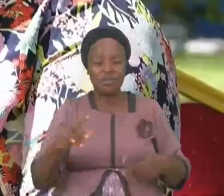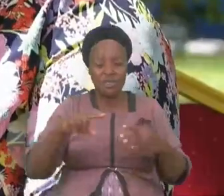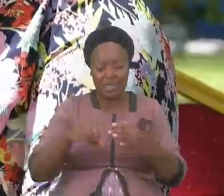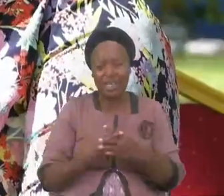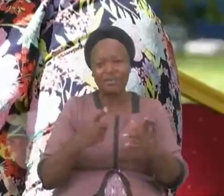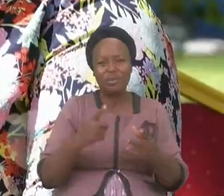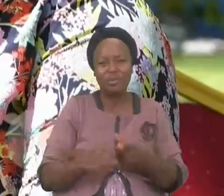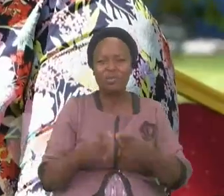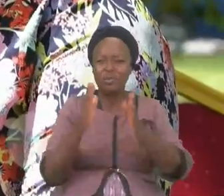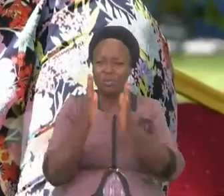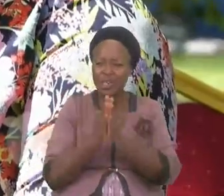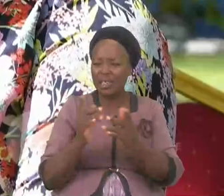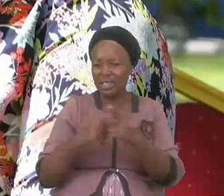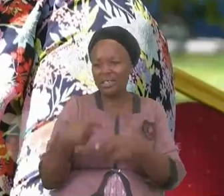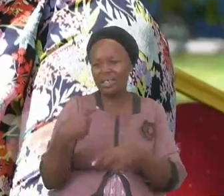il a dit